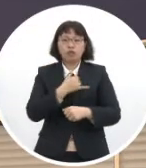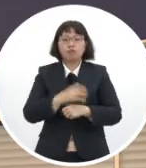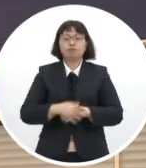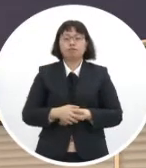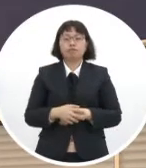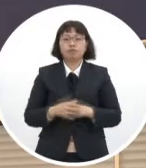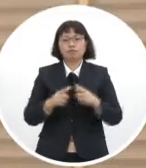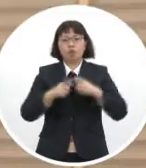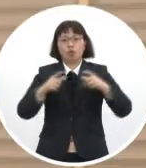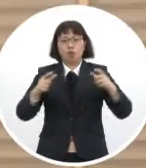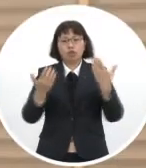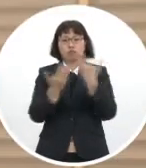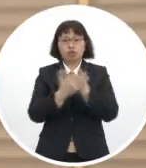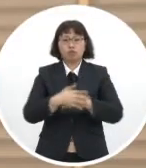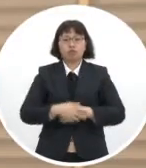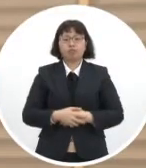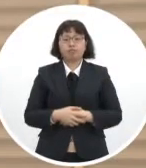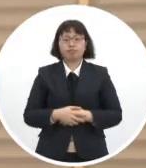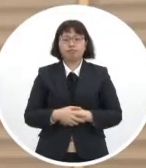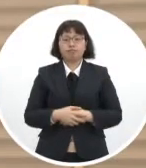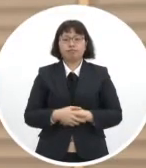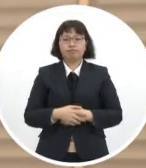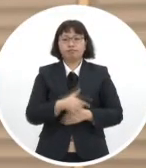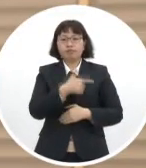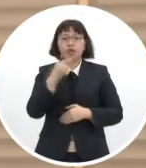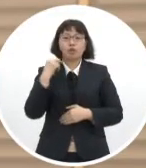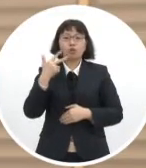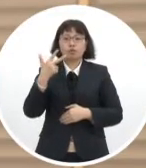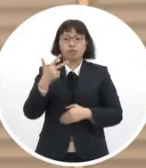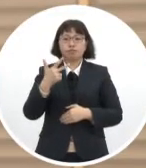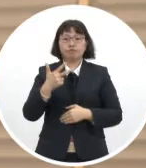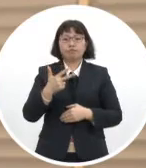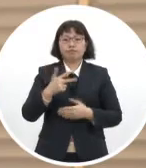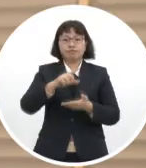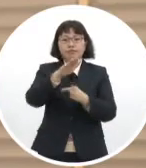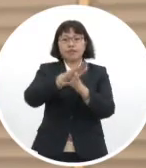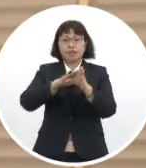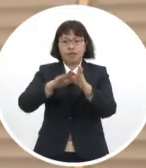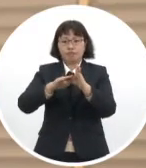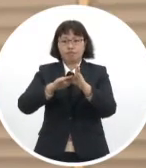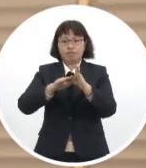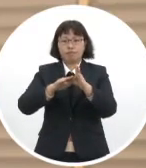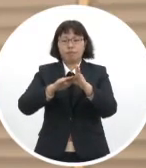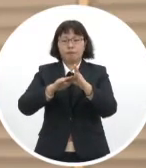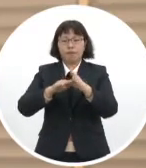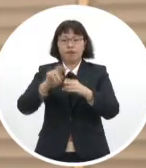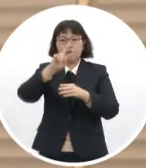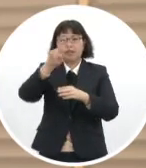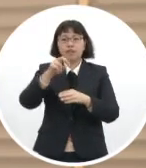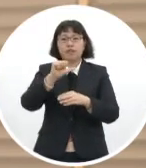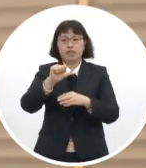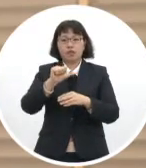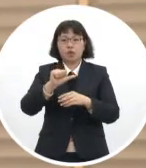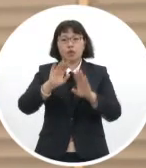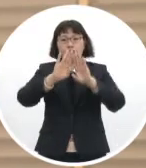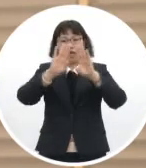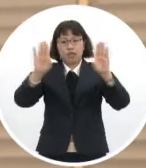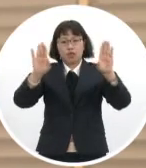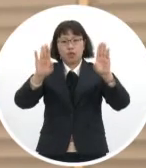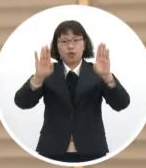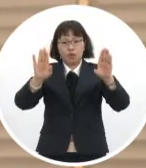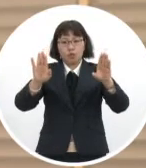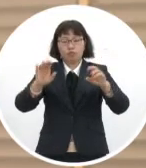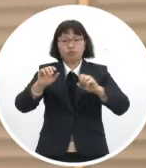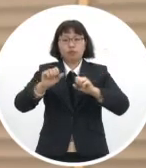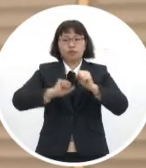ています。 大都市圏の構造を変えていくリニア中央新幹線の開業を最大限に生かした